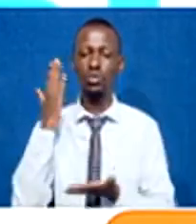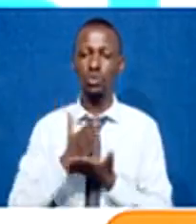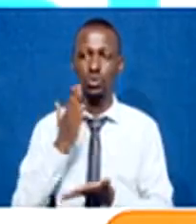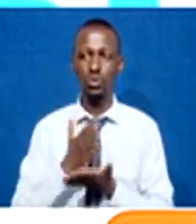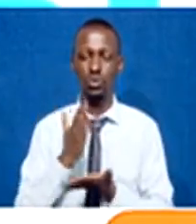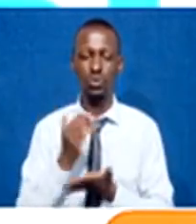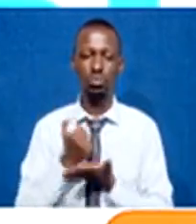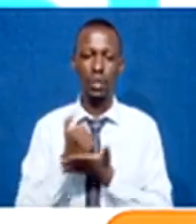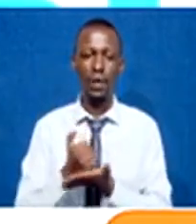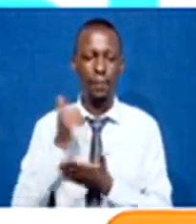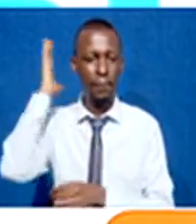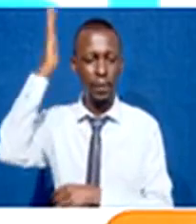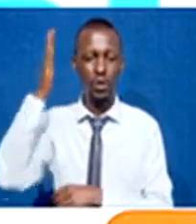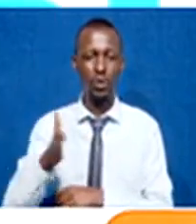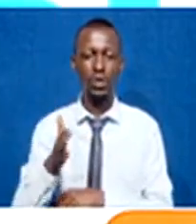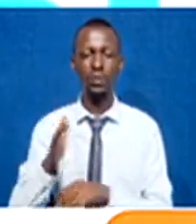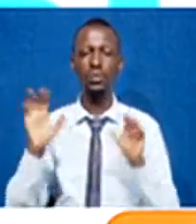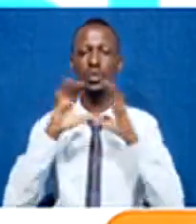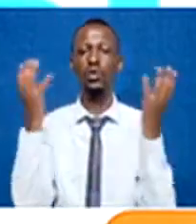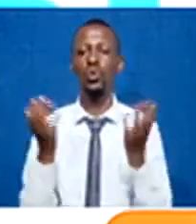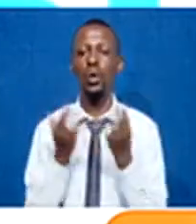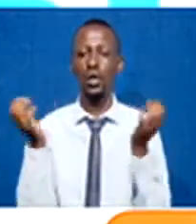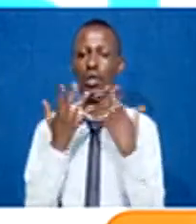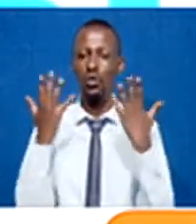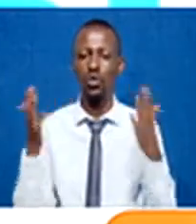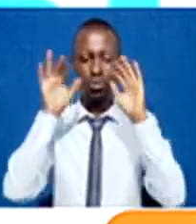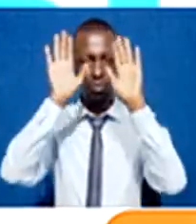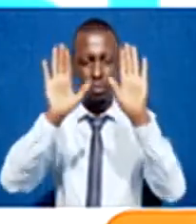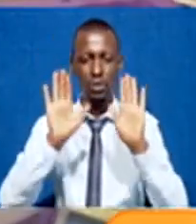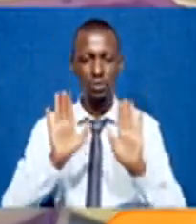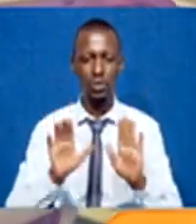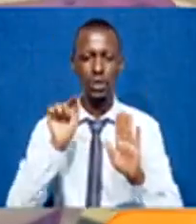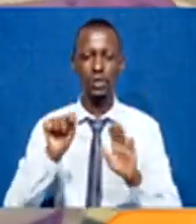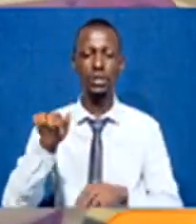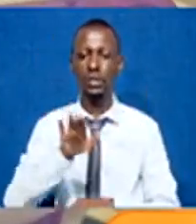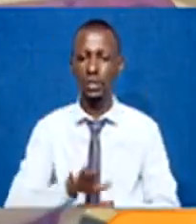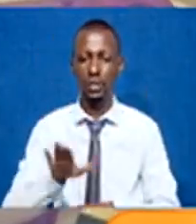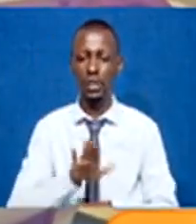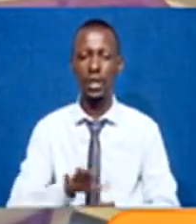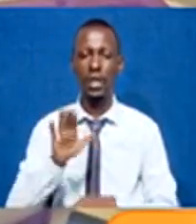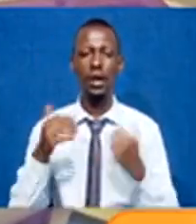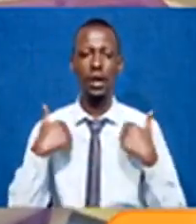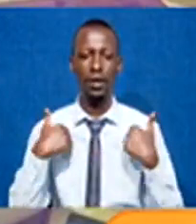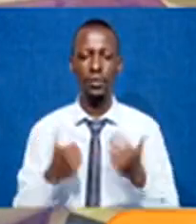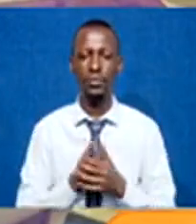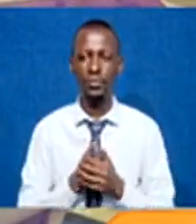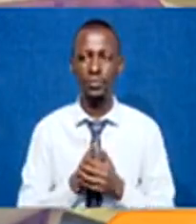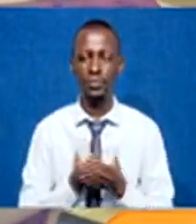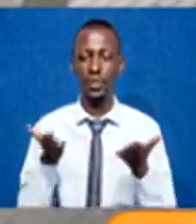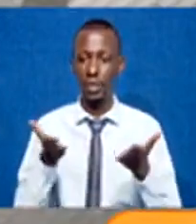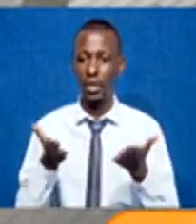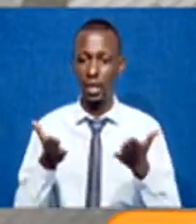inform the whole world that how critical this particular facility is. Kulingana na utafiti wa